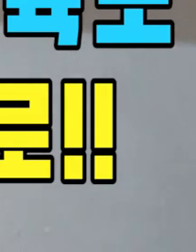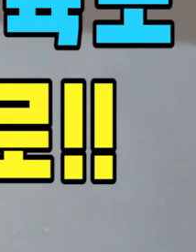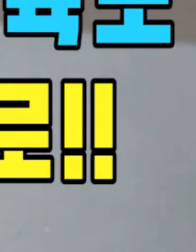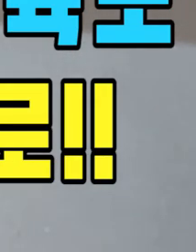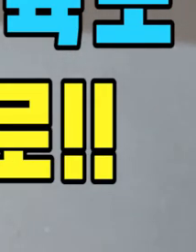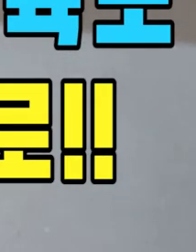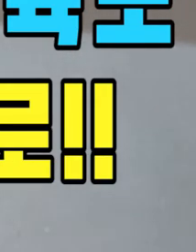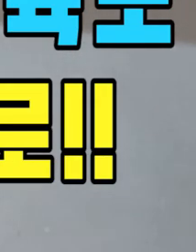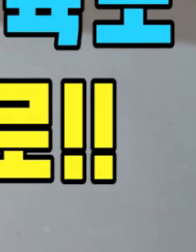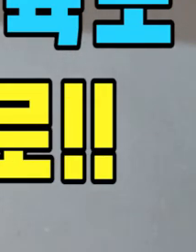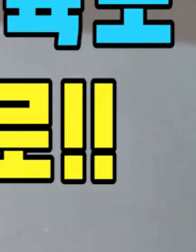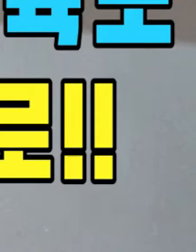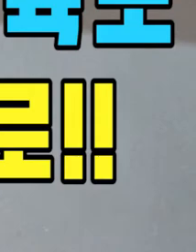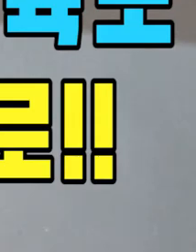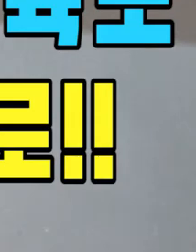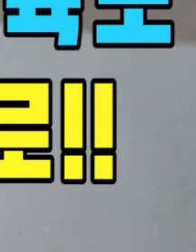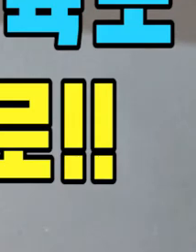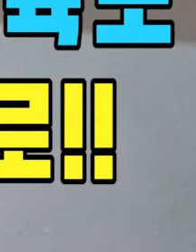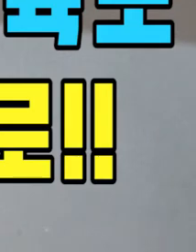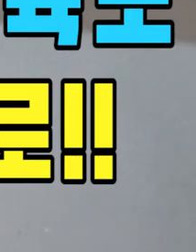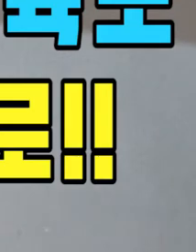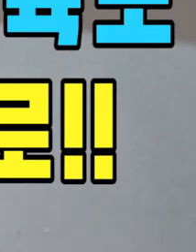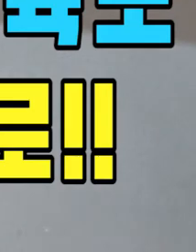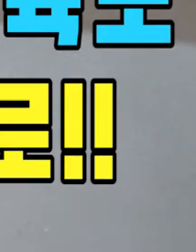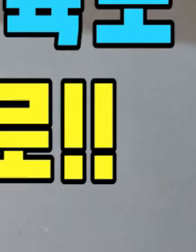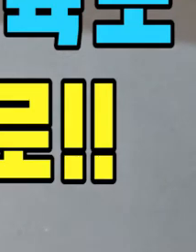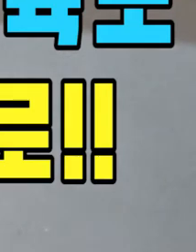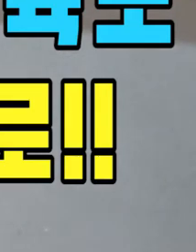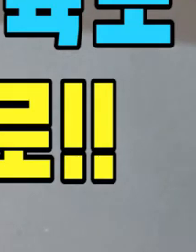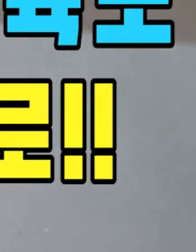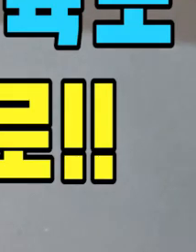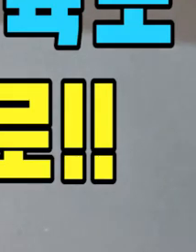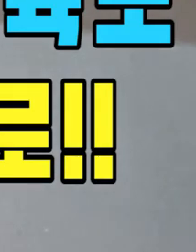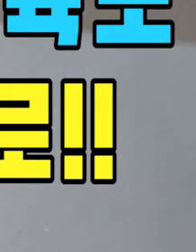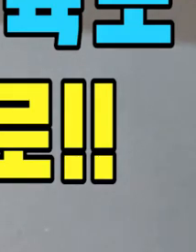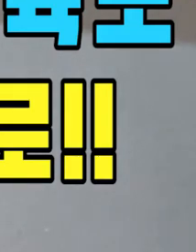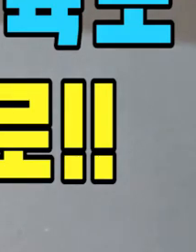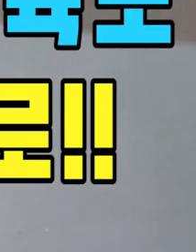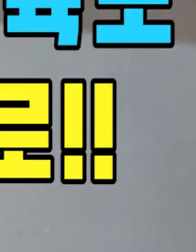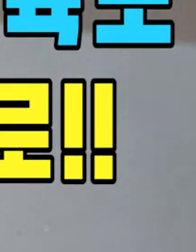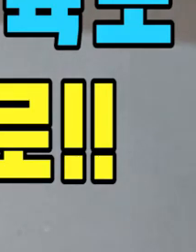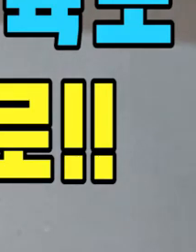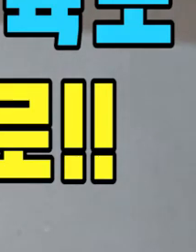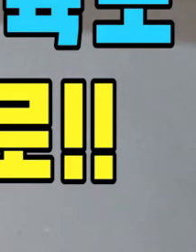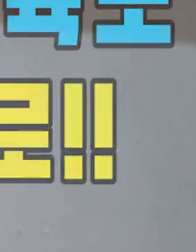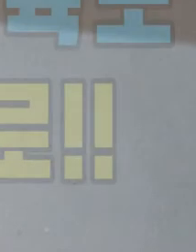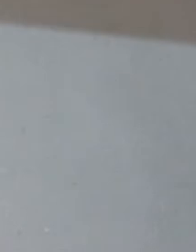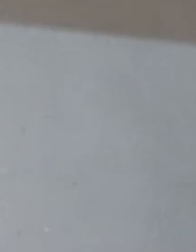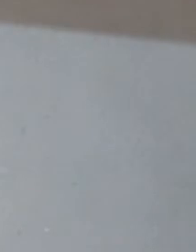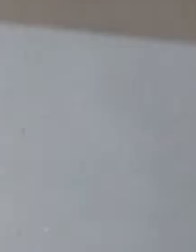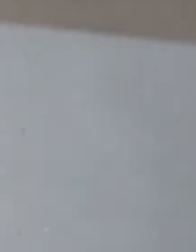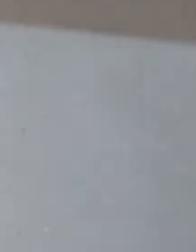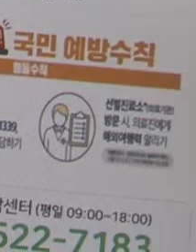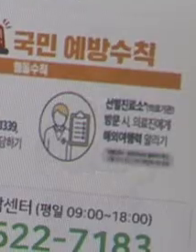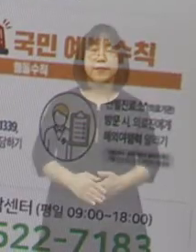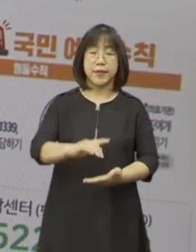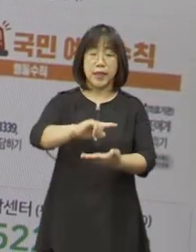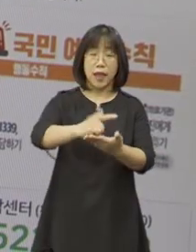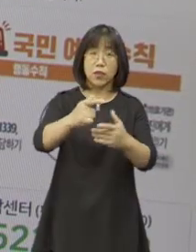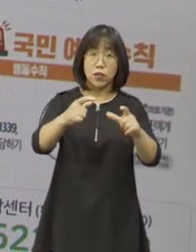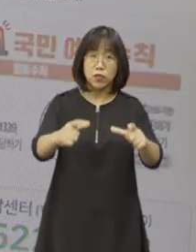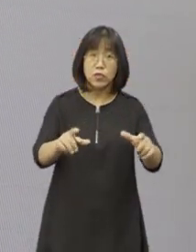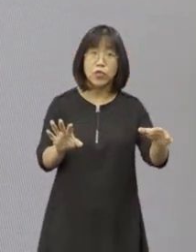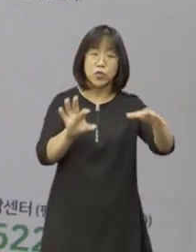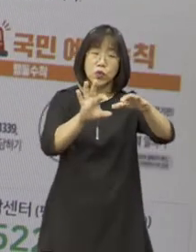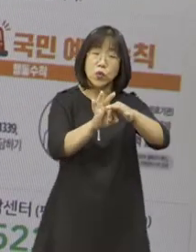관계없이 교육받을 수 있고 교육 이후 온라인 평가에서 70점 이상을 획득하면 이수 처리됩니다.